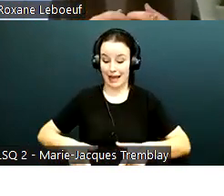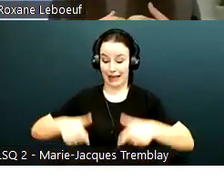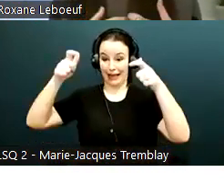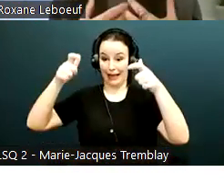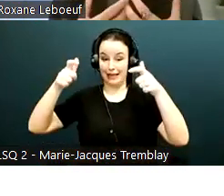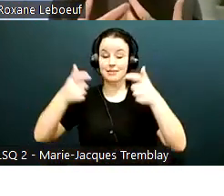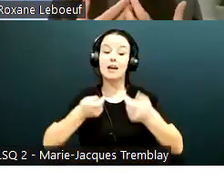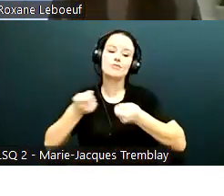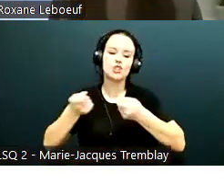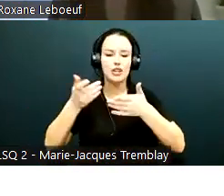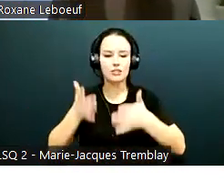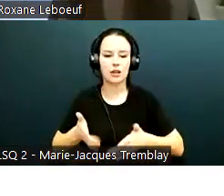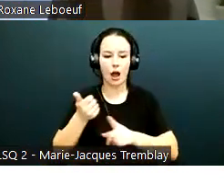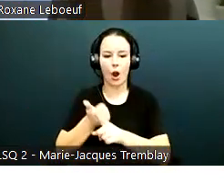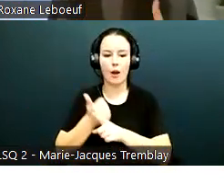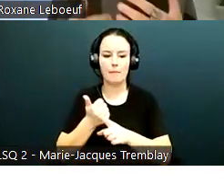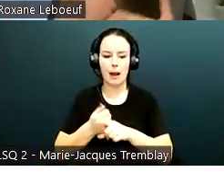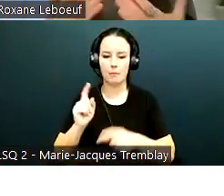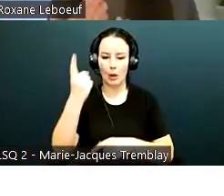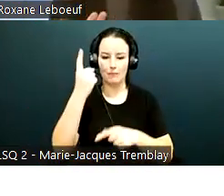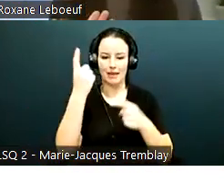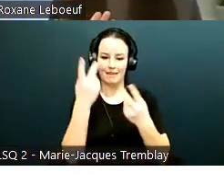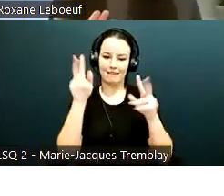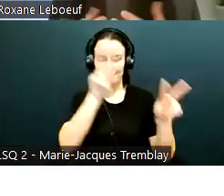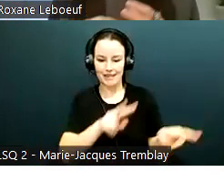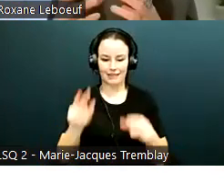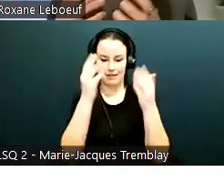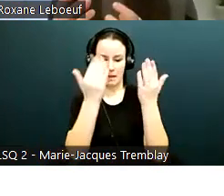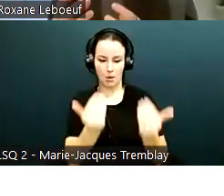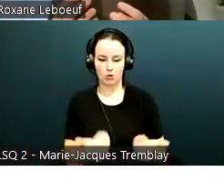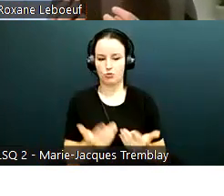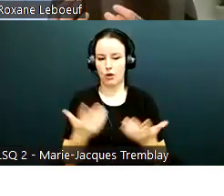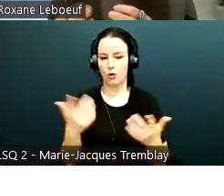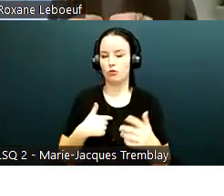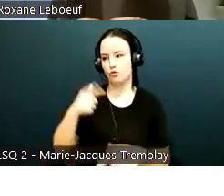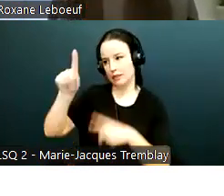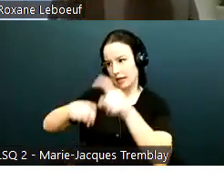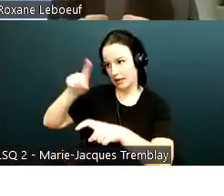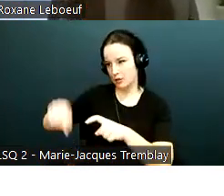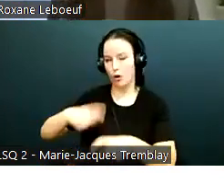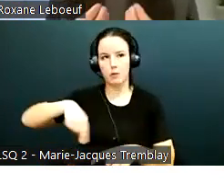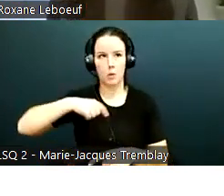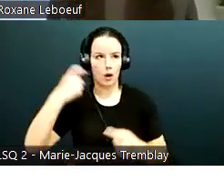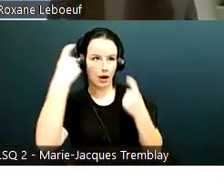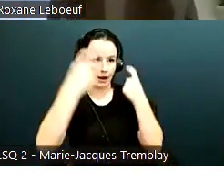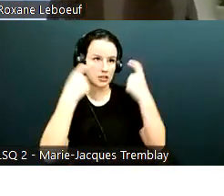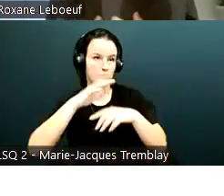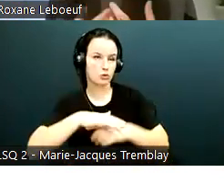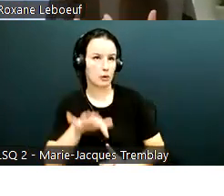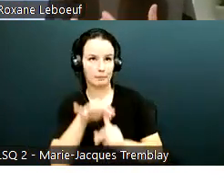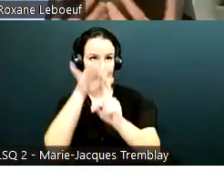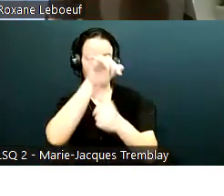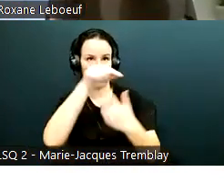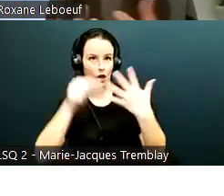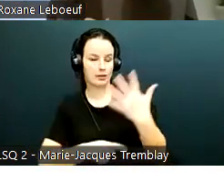les gestionnaires, sont invités à faire un diagnostic des besoins de leur milieu. Donc, à travers différentes questions, on va les amener à se positionner sur ça serait quoi les priorités